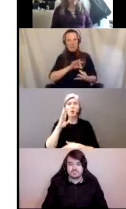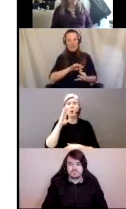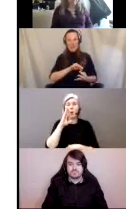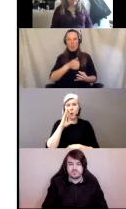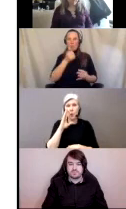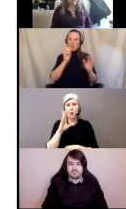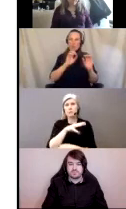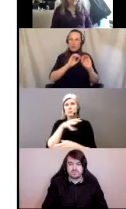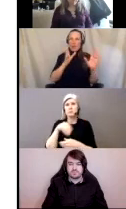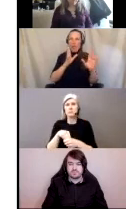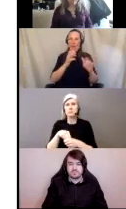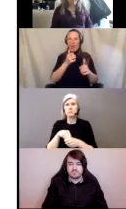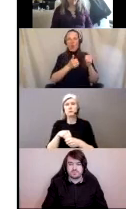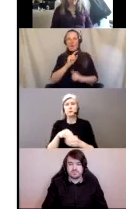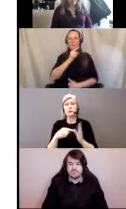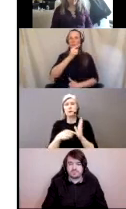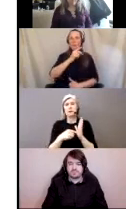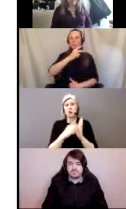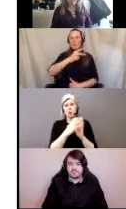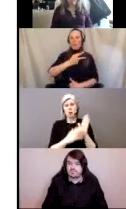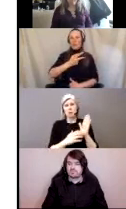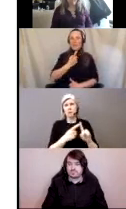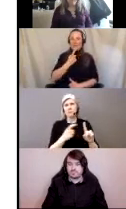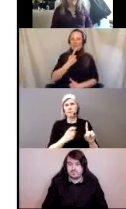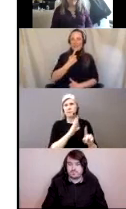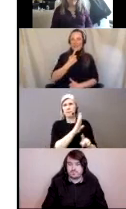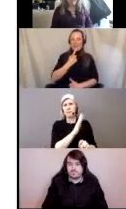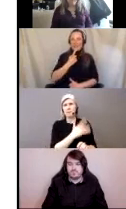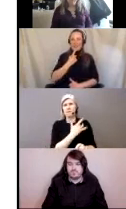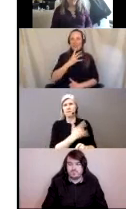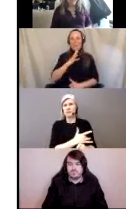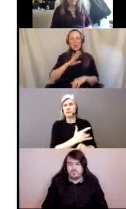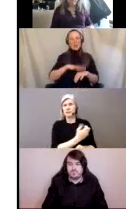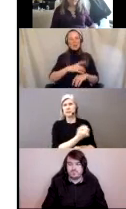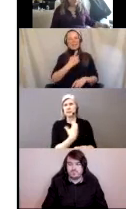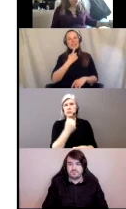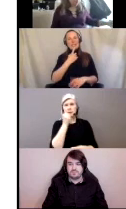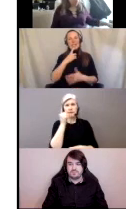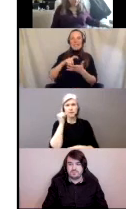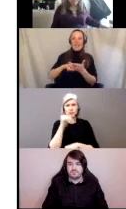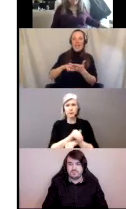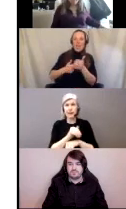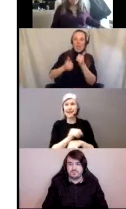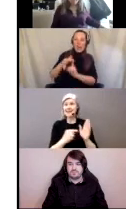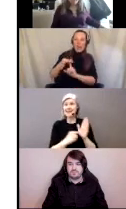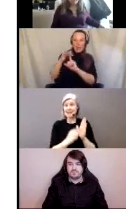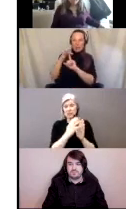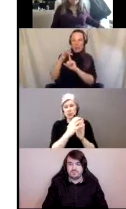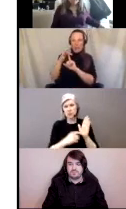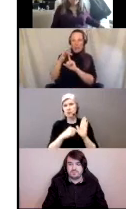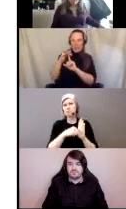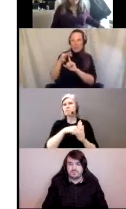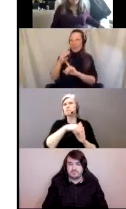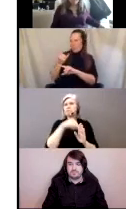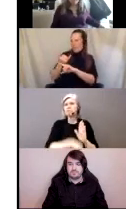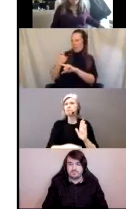de détails sur la priorisation de qui et quand et la priorité. Mais de ce que j'ai vu vite ce